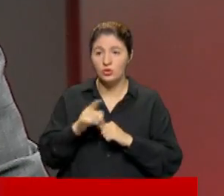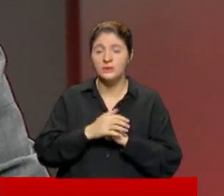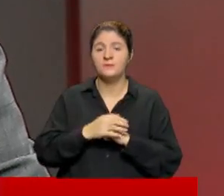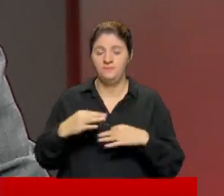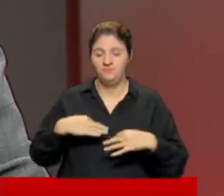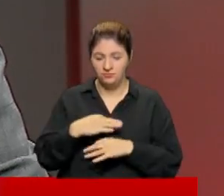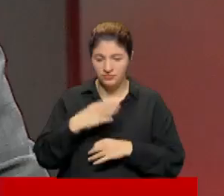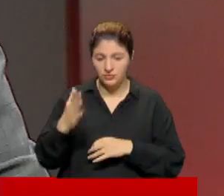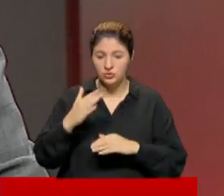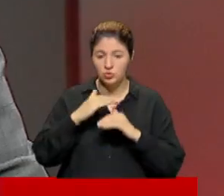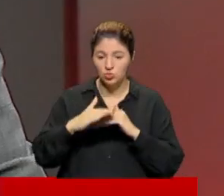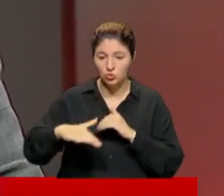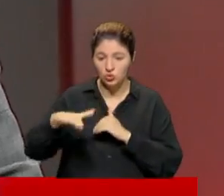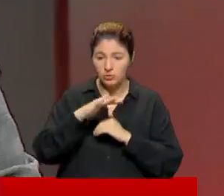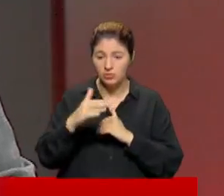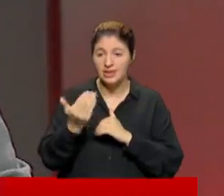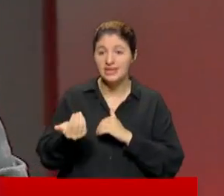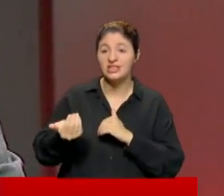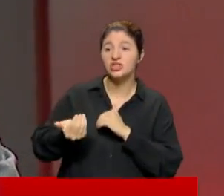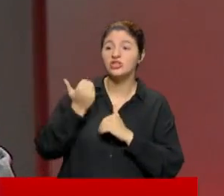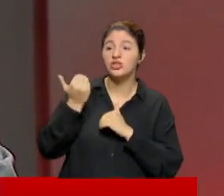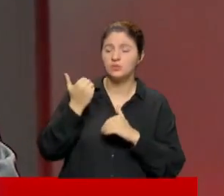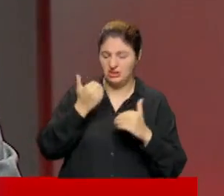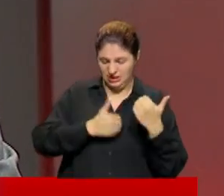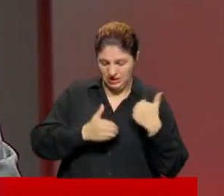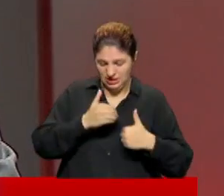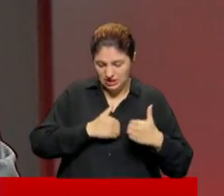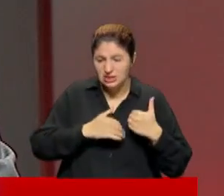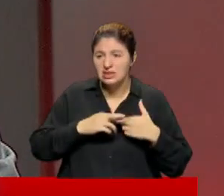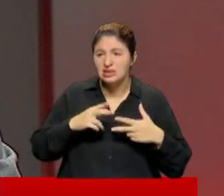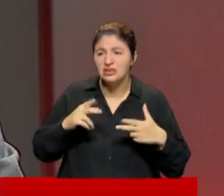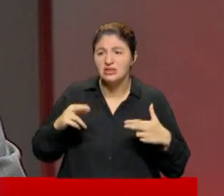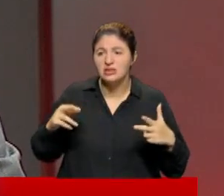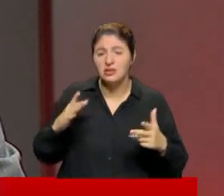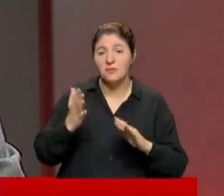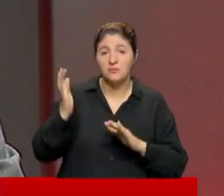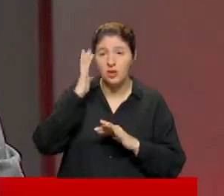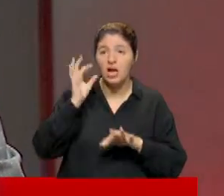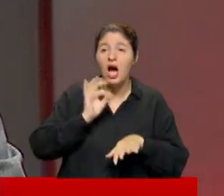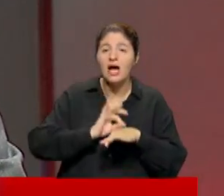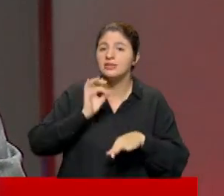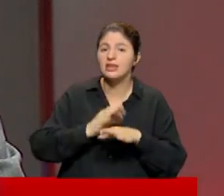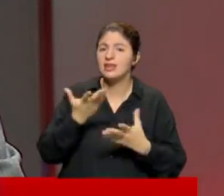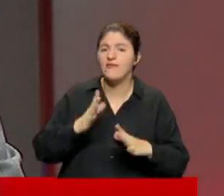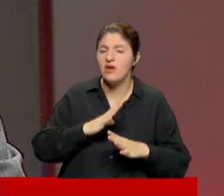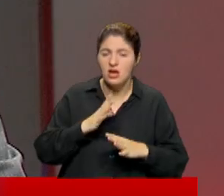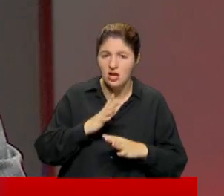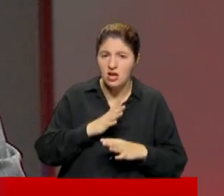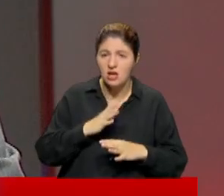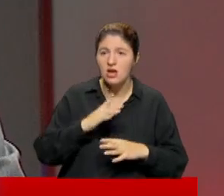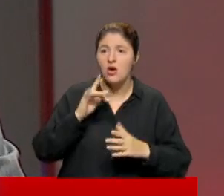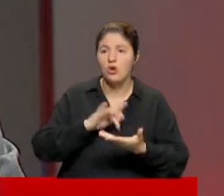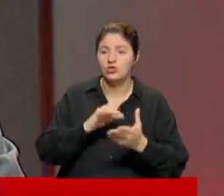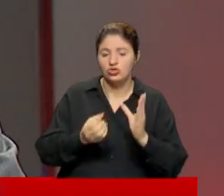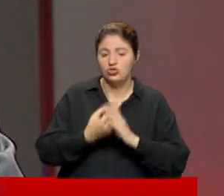Kılıçdaroğlu toplumun geçmiş yaraları başta olmak üzere hassasiyetleri